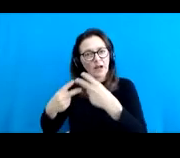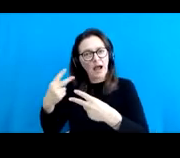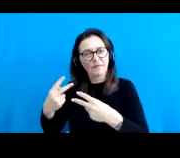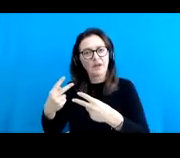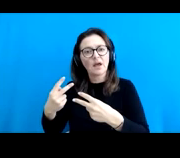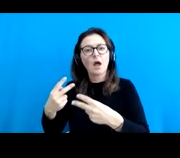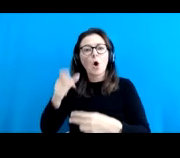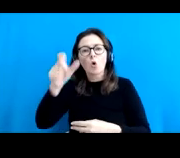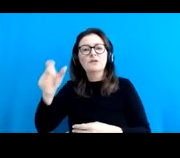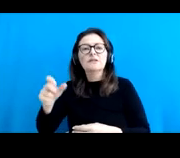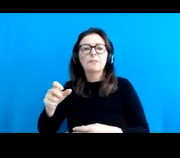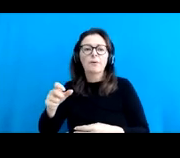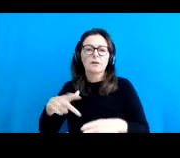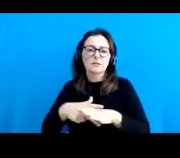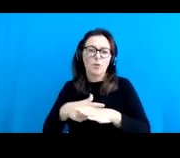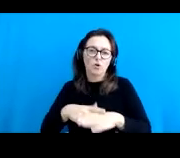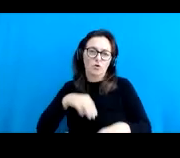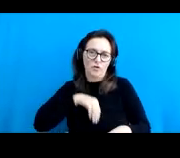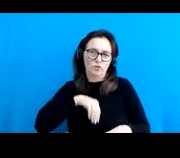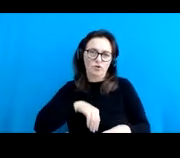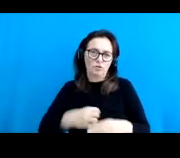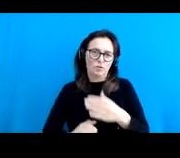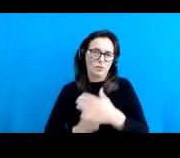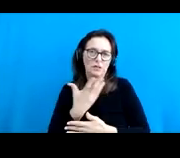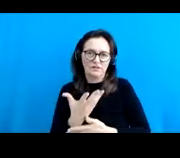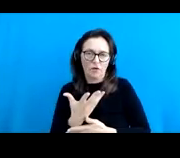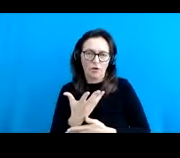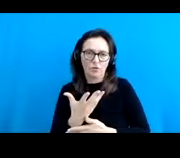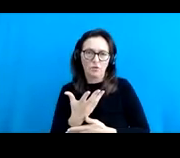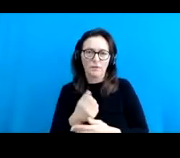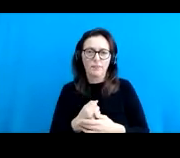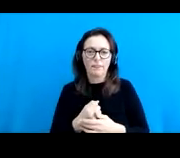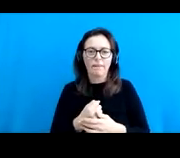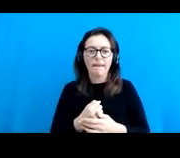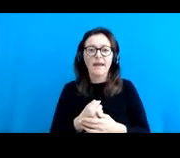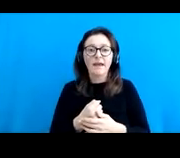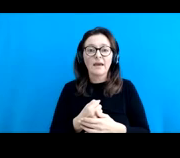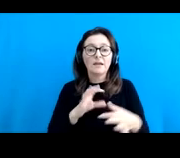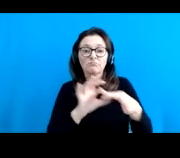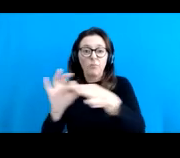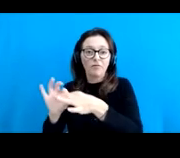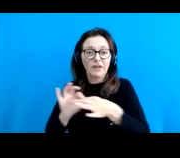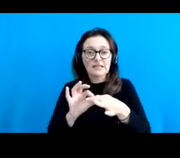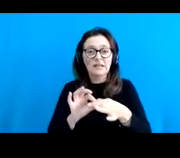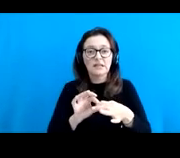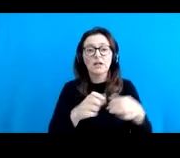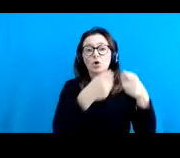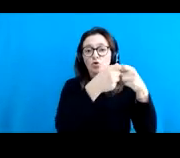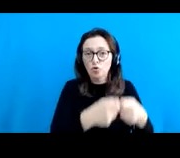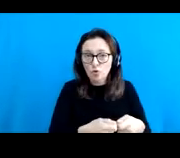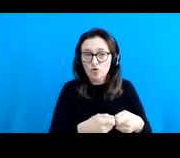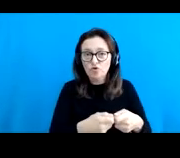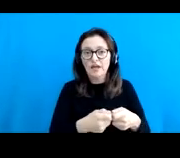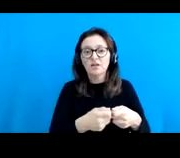razvoju, ter spodbuditi skupno učenje vseh v povezovanju z organizacijami in društvi v lokalnem